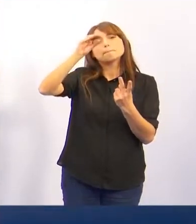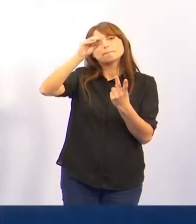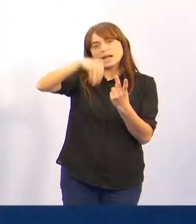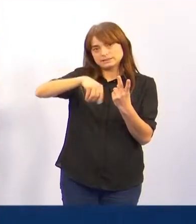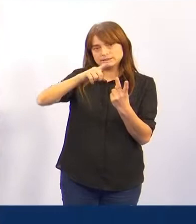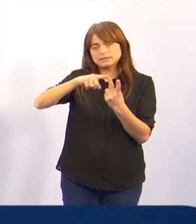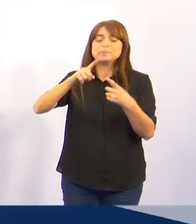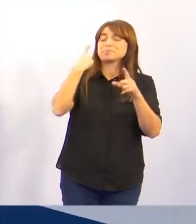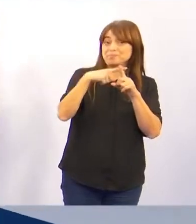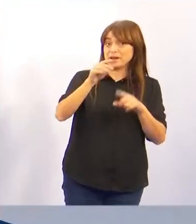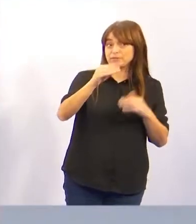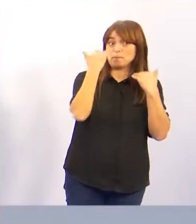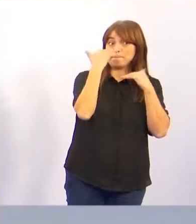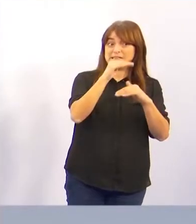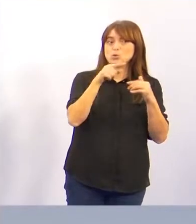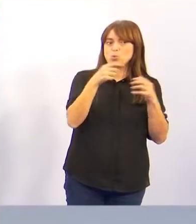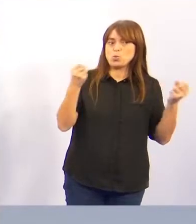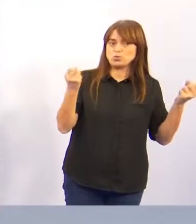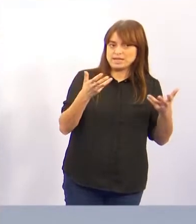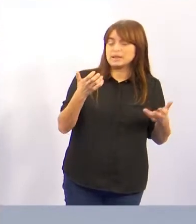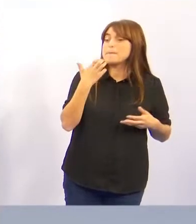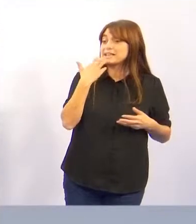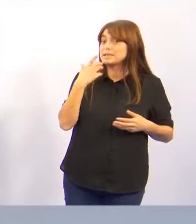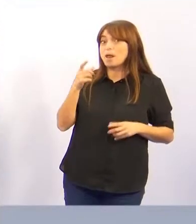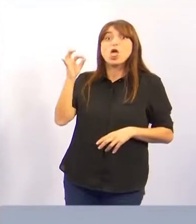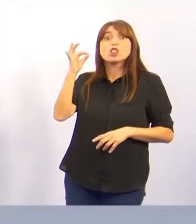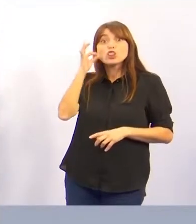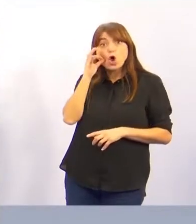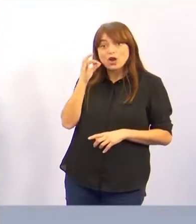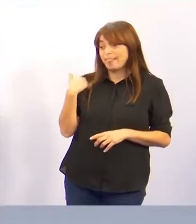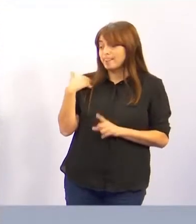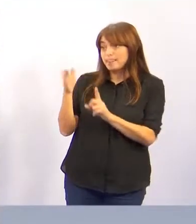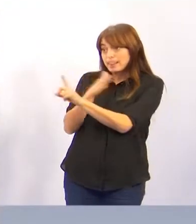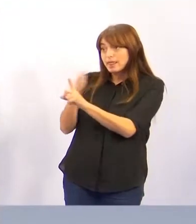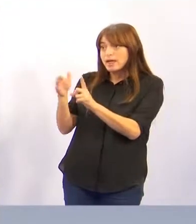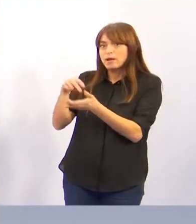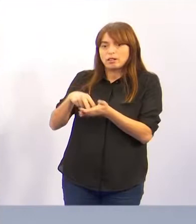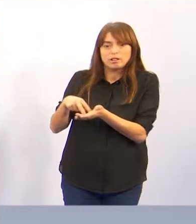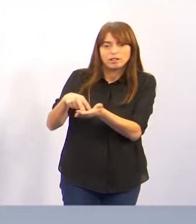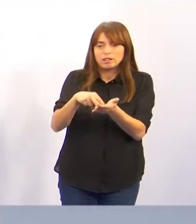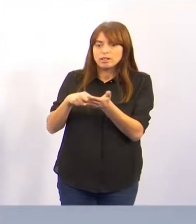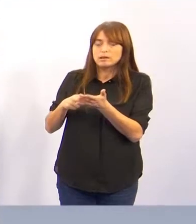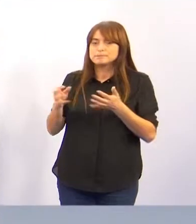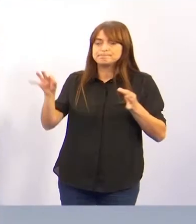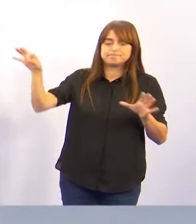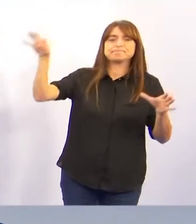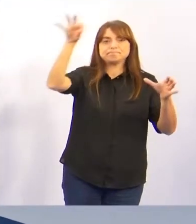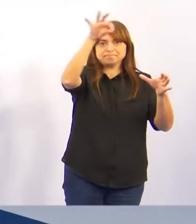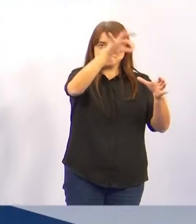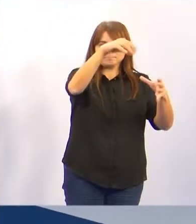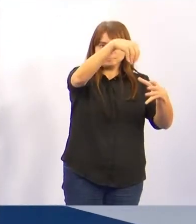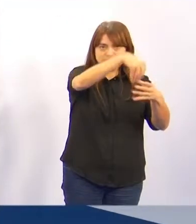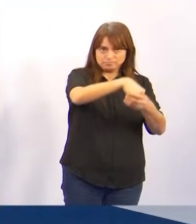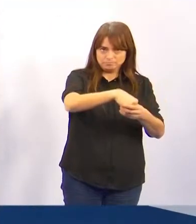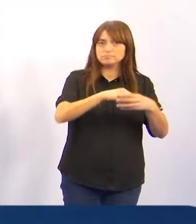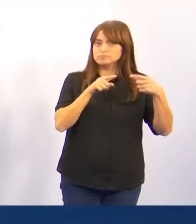pisos d'urgència el que serveixen és per a quan una dona acaba de tindre un maltractament i no té un lloc on poder anar si li ofereix aquest